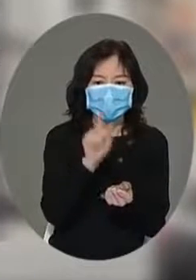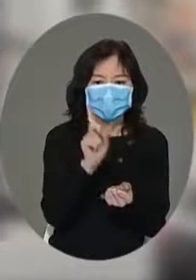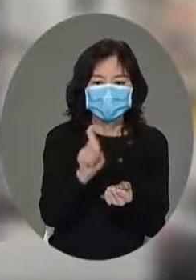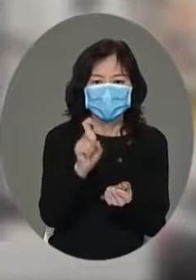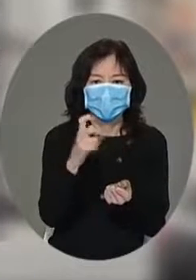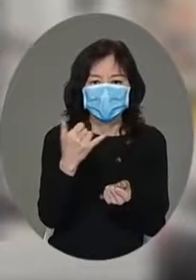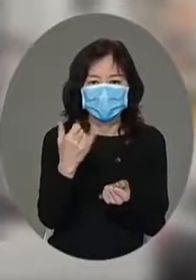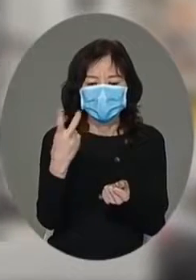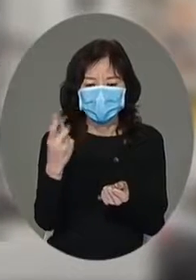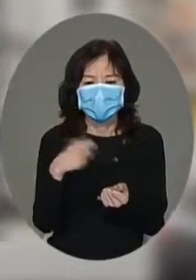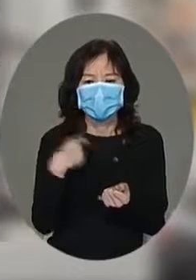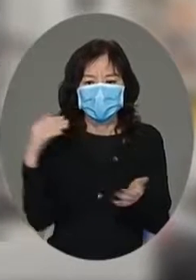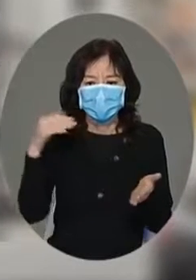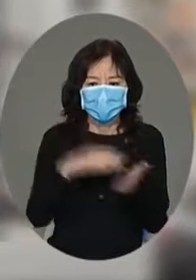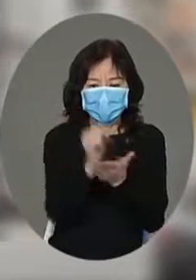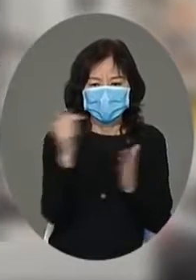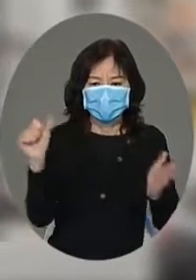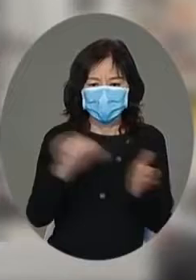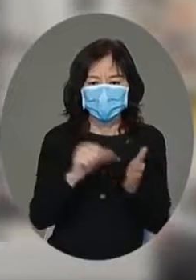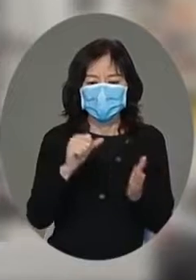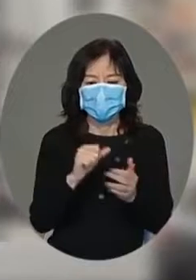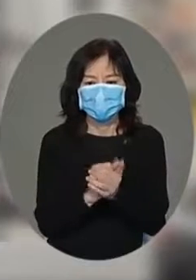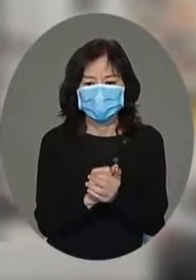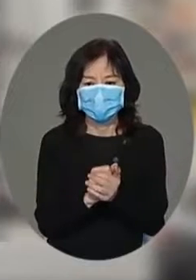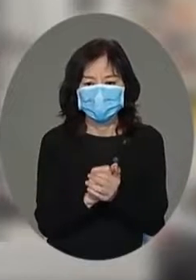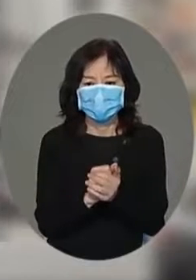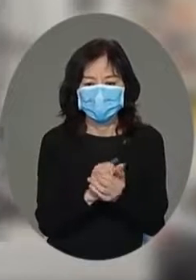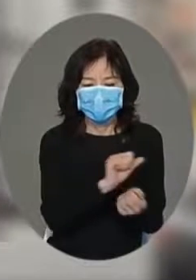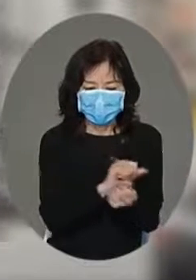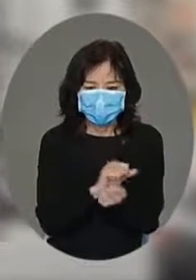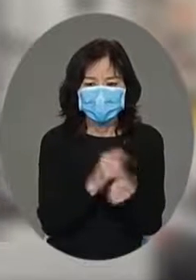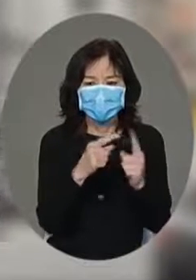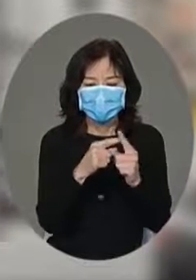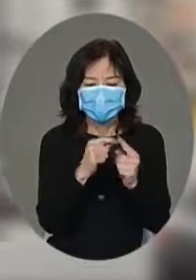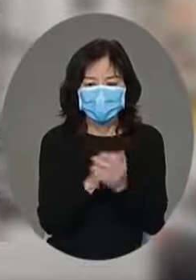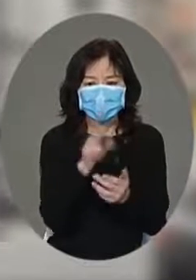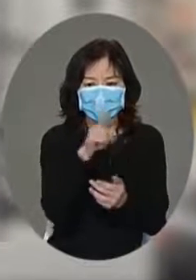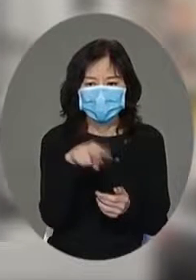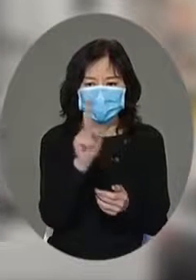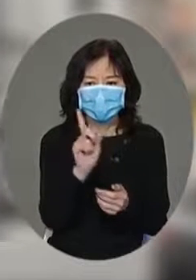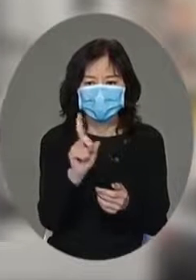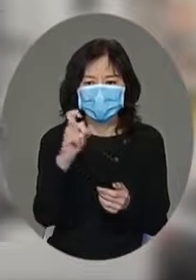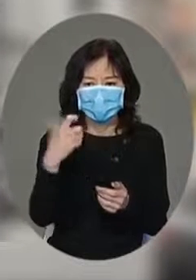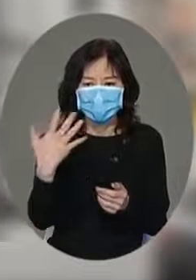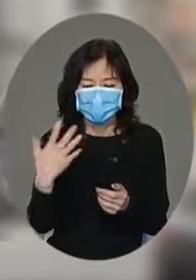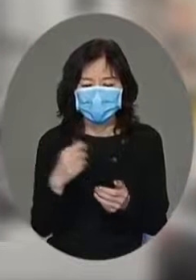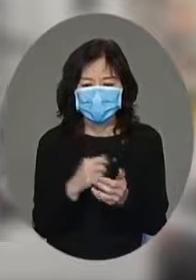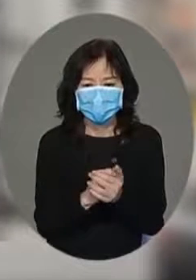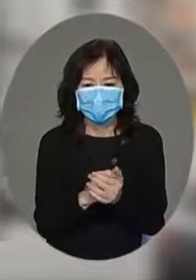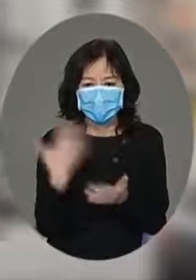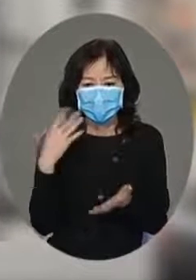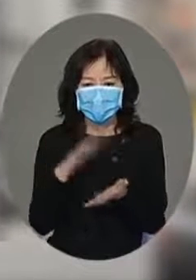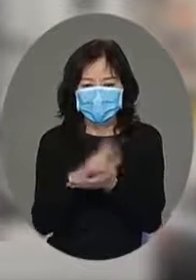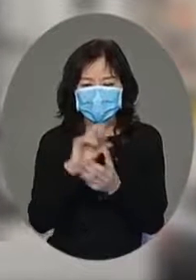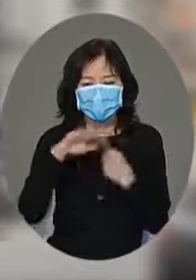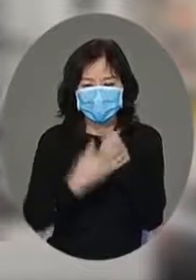1,962人，創近10年新高，單日還押人數最高達到2,195人。去年涉及反修例